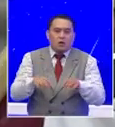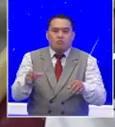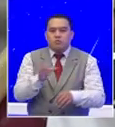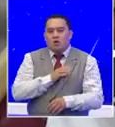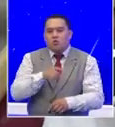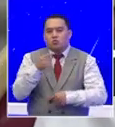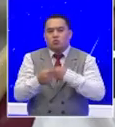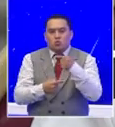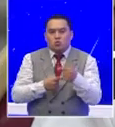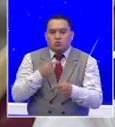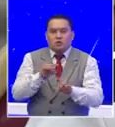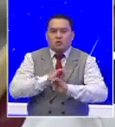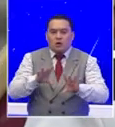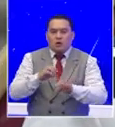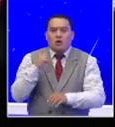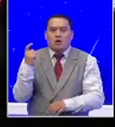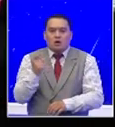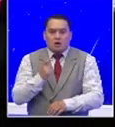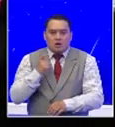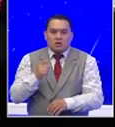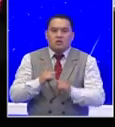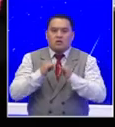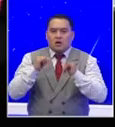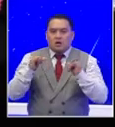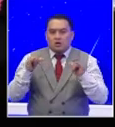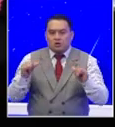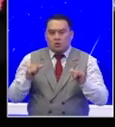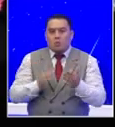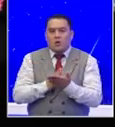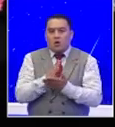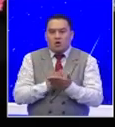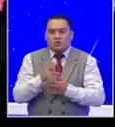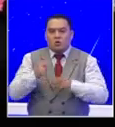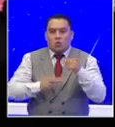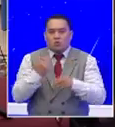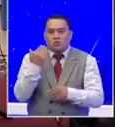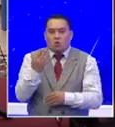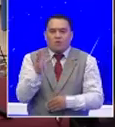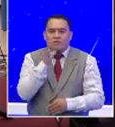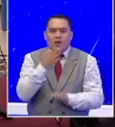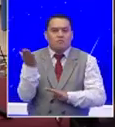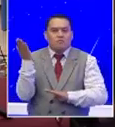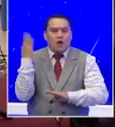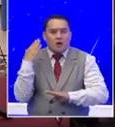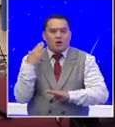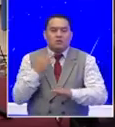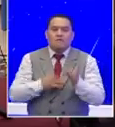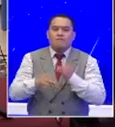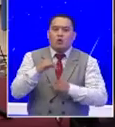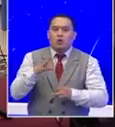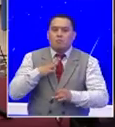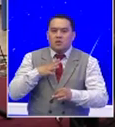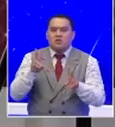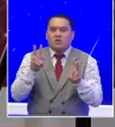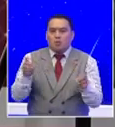богатом наследии, о социально-экономическом развитии и политическом строе того времени. Во время дискуссий были